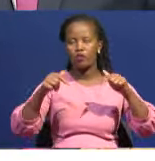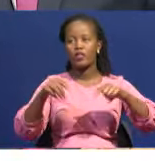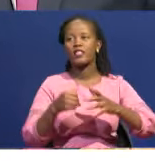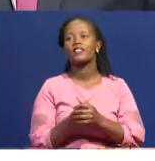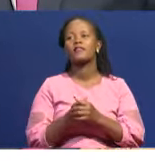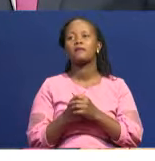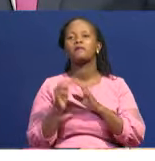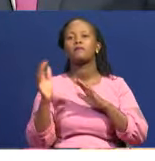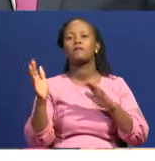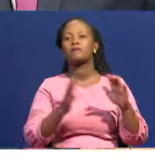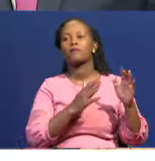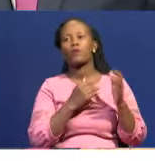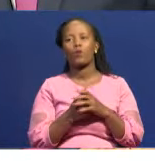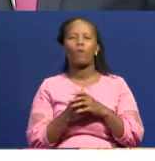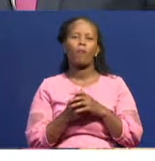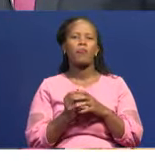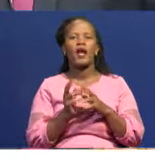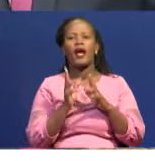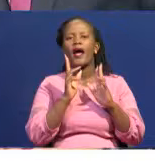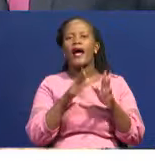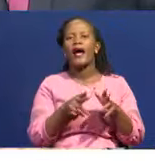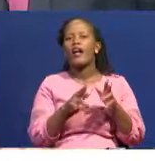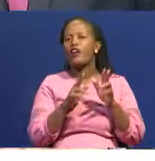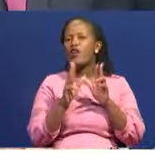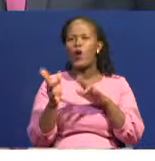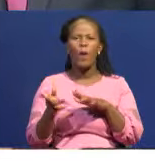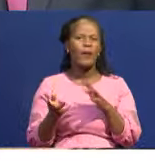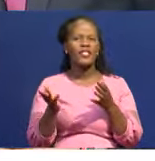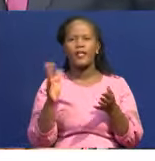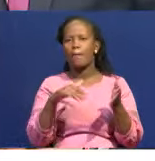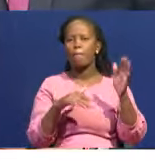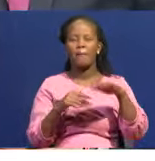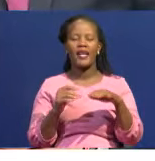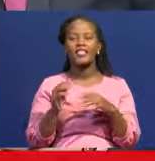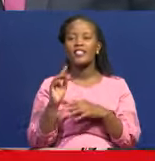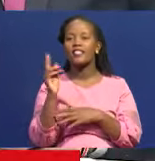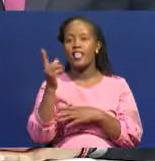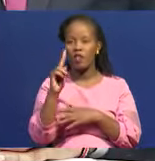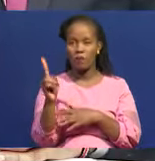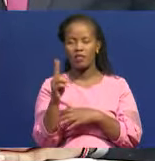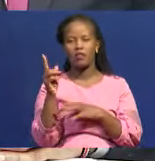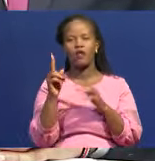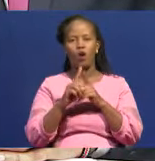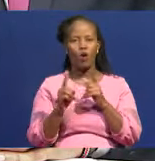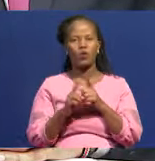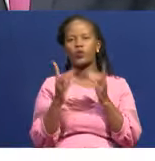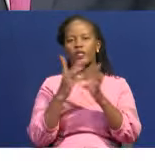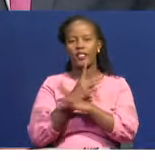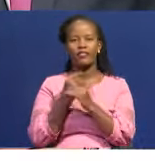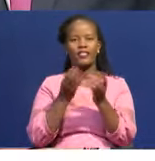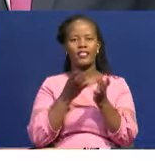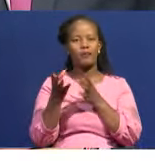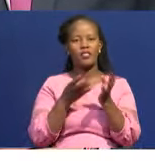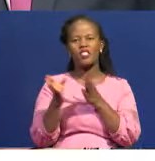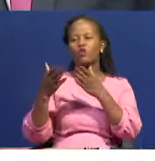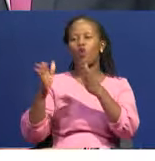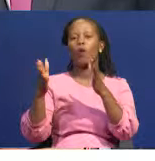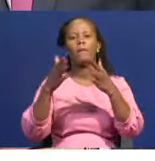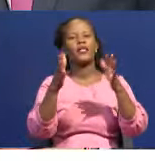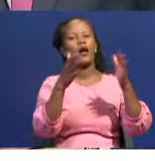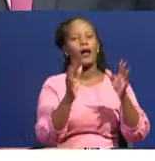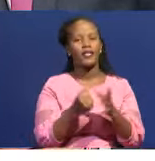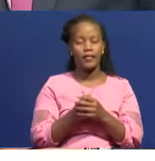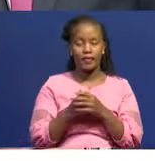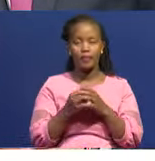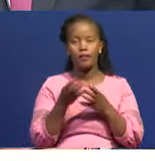kwanza, hali ya kawaida ilirejea katikati mwa jiji la Nairobi, huku biashara kadhaa zikifunguliwa. Wafanyabiashara waliofungua maduka